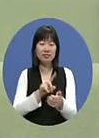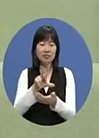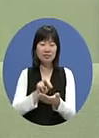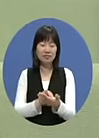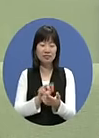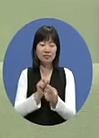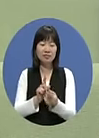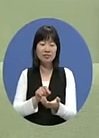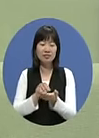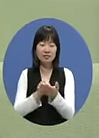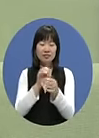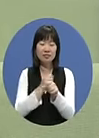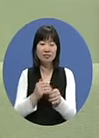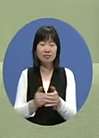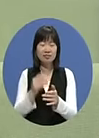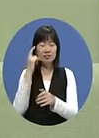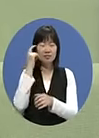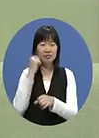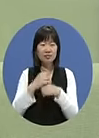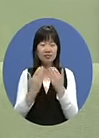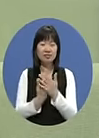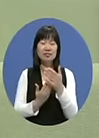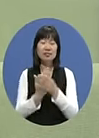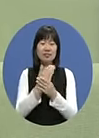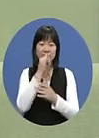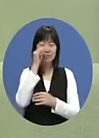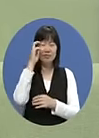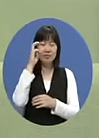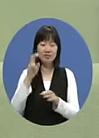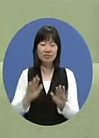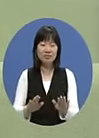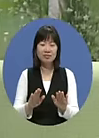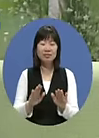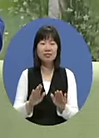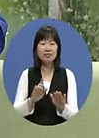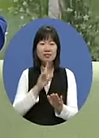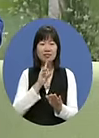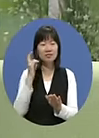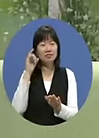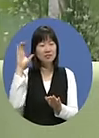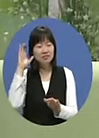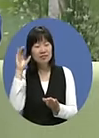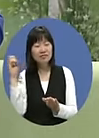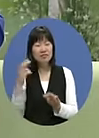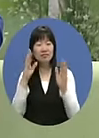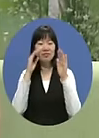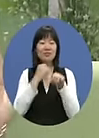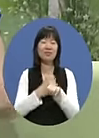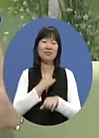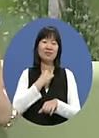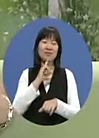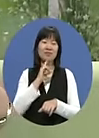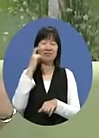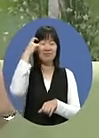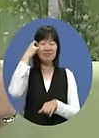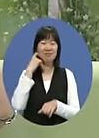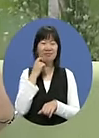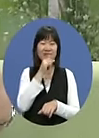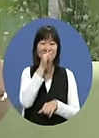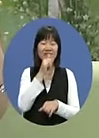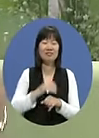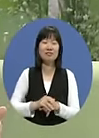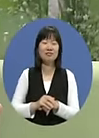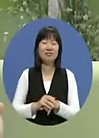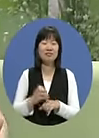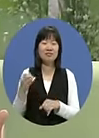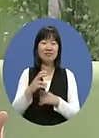문제를 내셔도 기억이 뭐 다 나는 거죠. 네. 아, 이런 얘기 들으면 다시 공부하고 싶다는 생각이